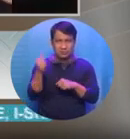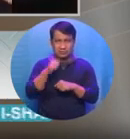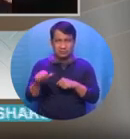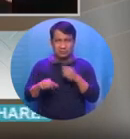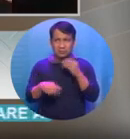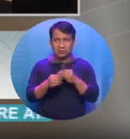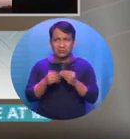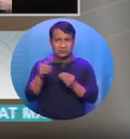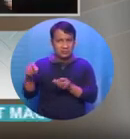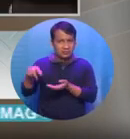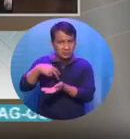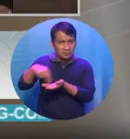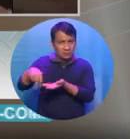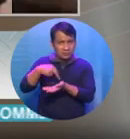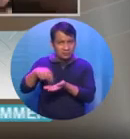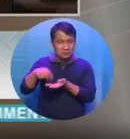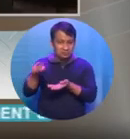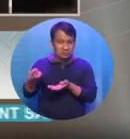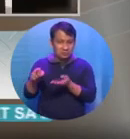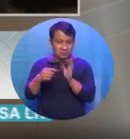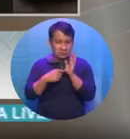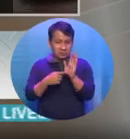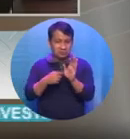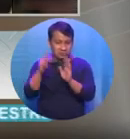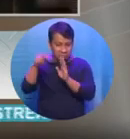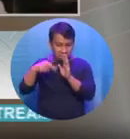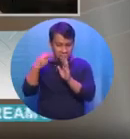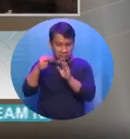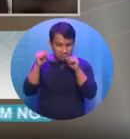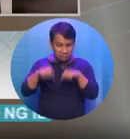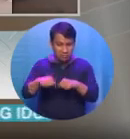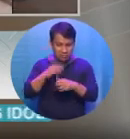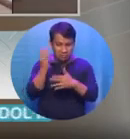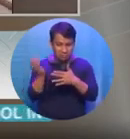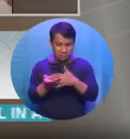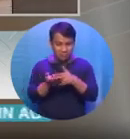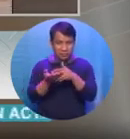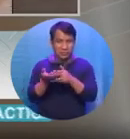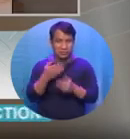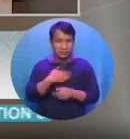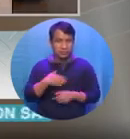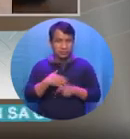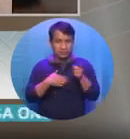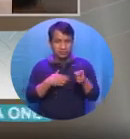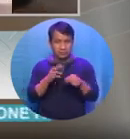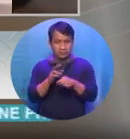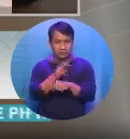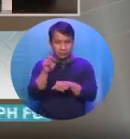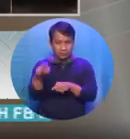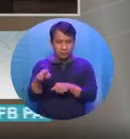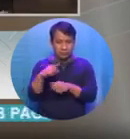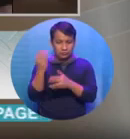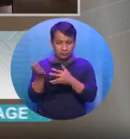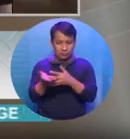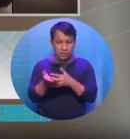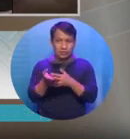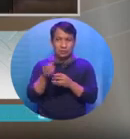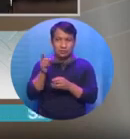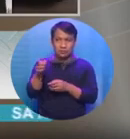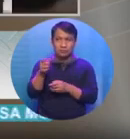sa pagsayaw-sayaw na yan, kung meron bang pwedeng maikaso dito kay babae at gagamitin po yung ikakaso kay babae